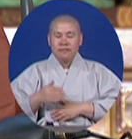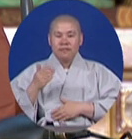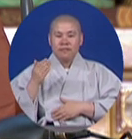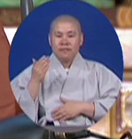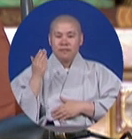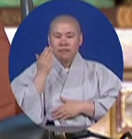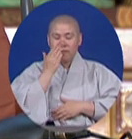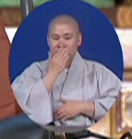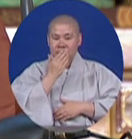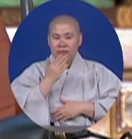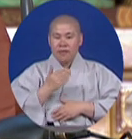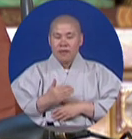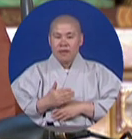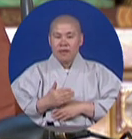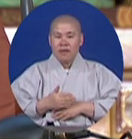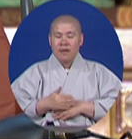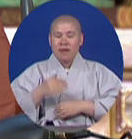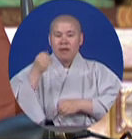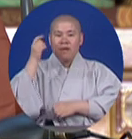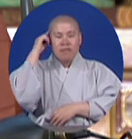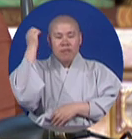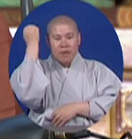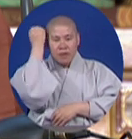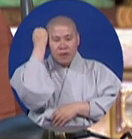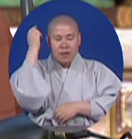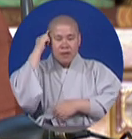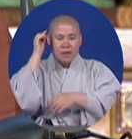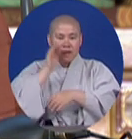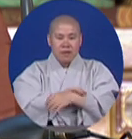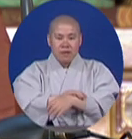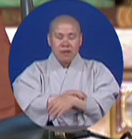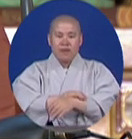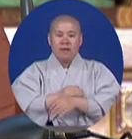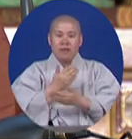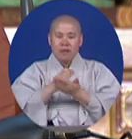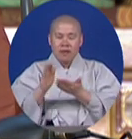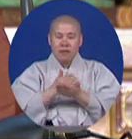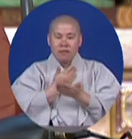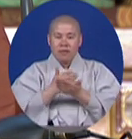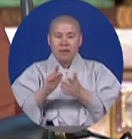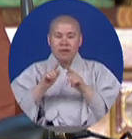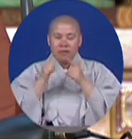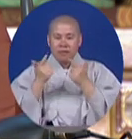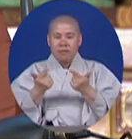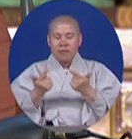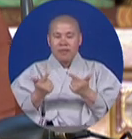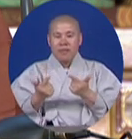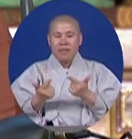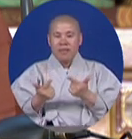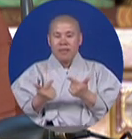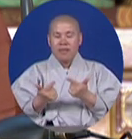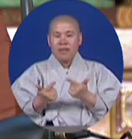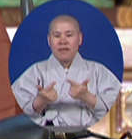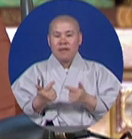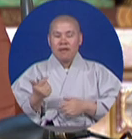거죠. 깨닫기 전에는 번뇌심이 있고 청정심이 있고 있는데 이제 그 깨달은